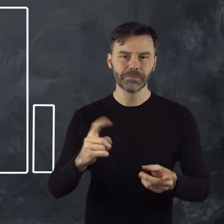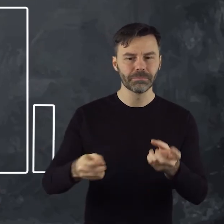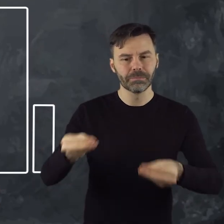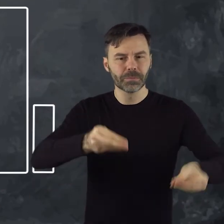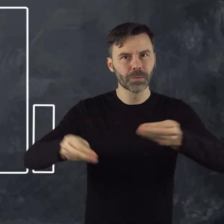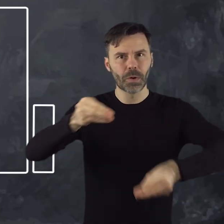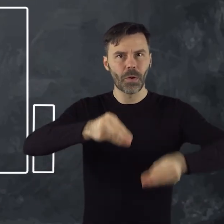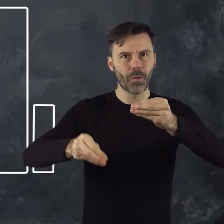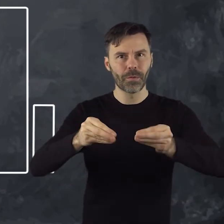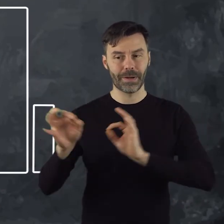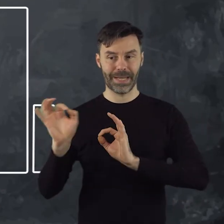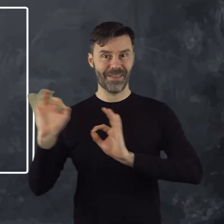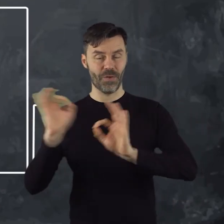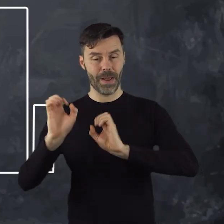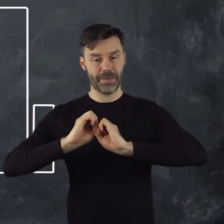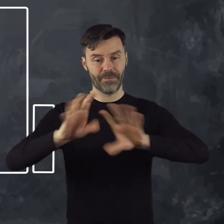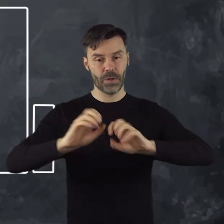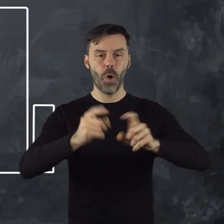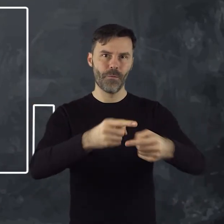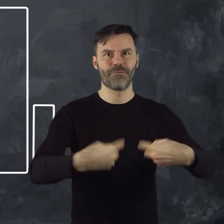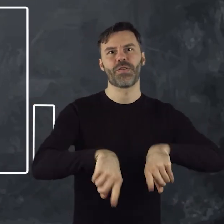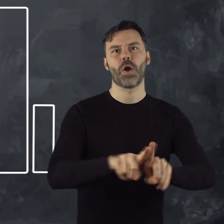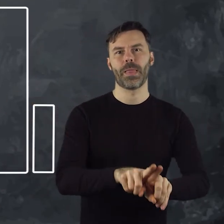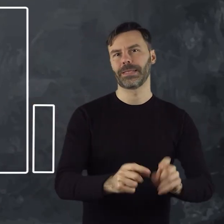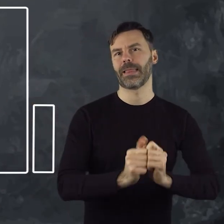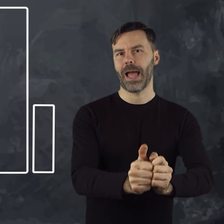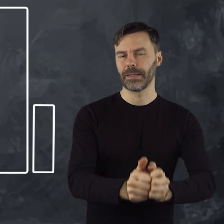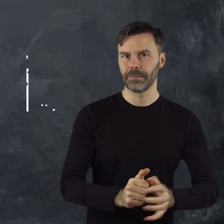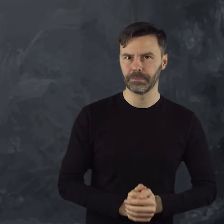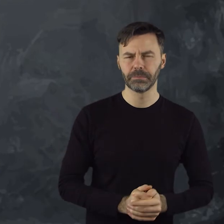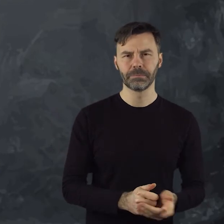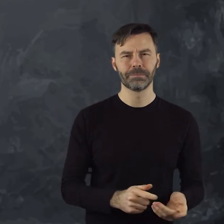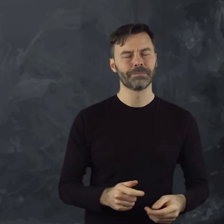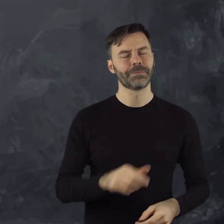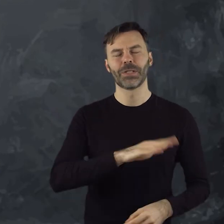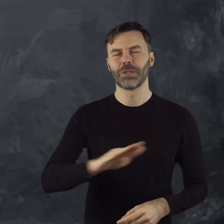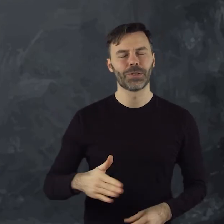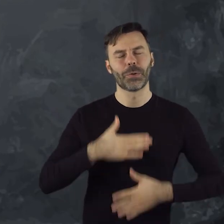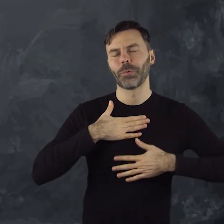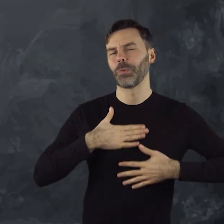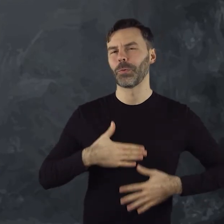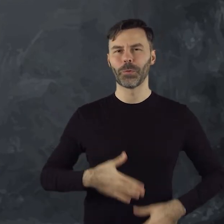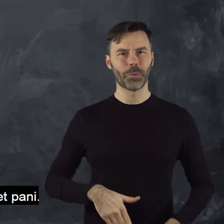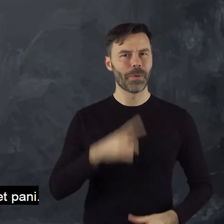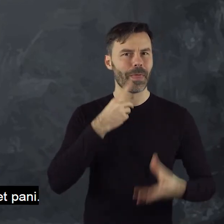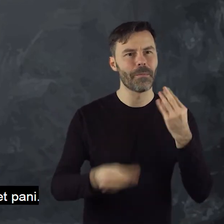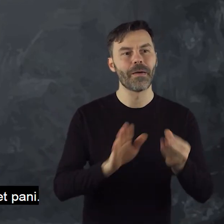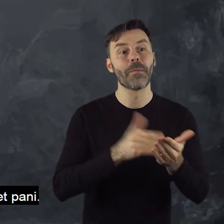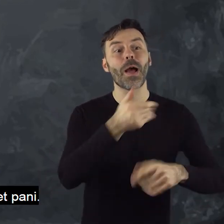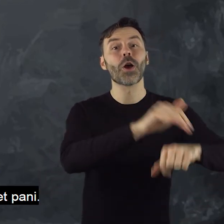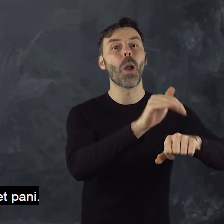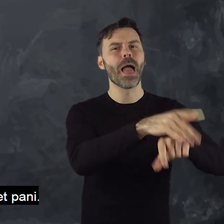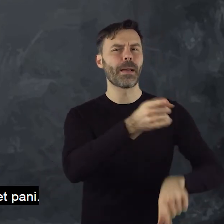zaczną układać kod, instrukcję, na podstawie której wykonają jakieś zadanie. Lubianą przez dzieci zabawą jest